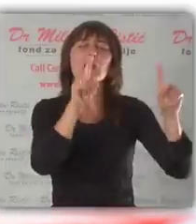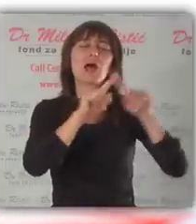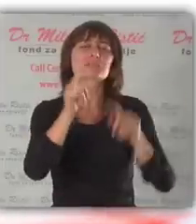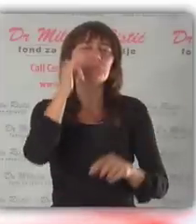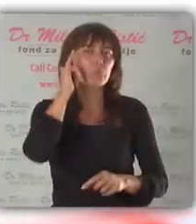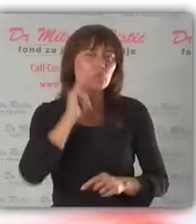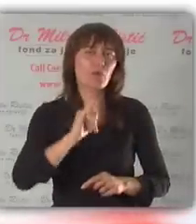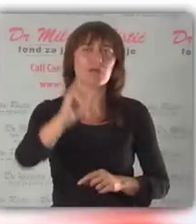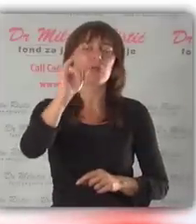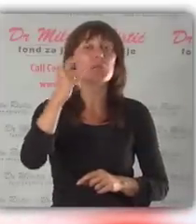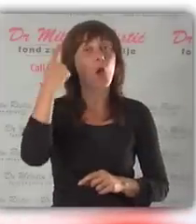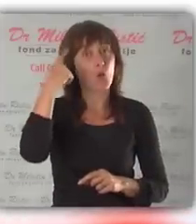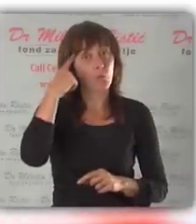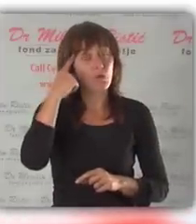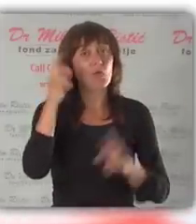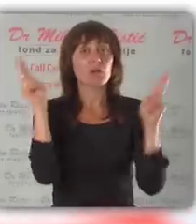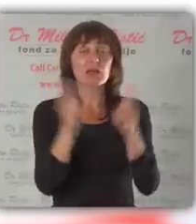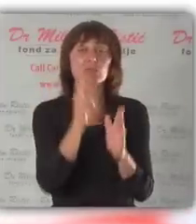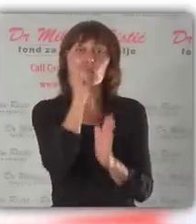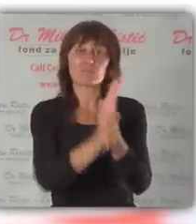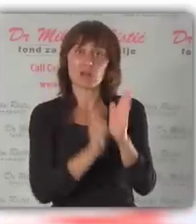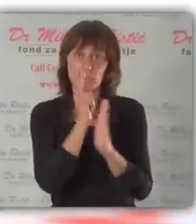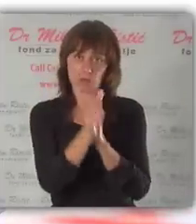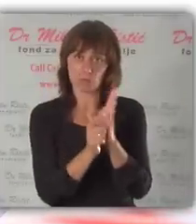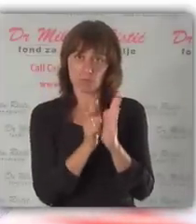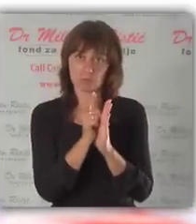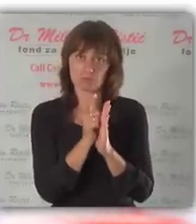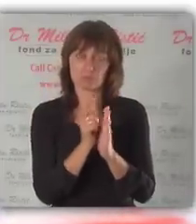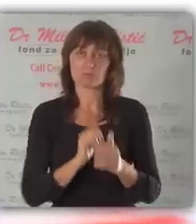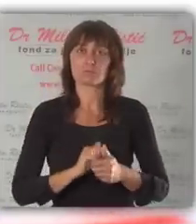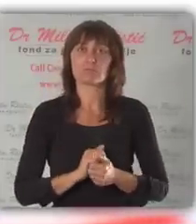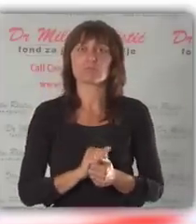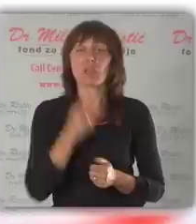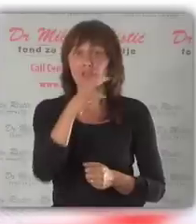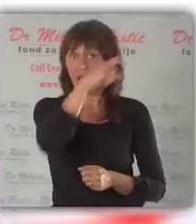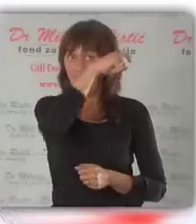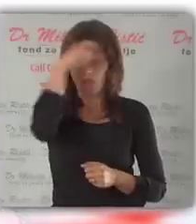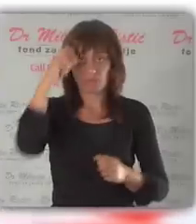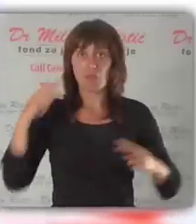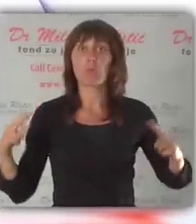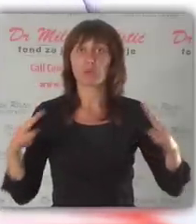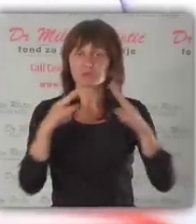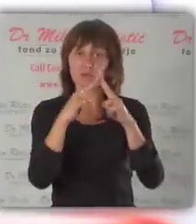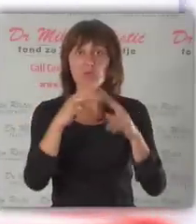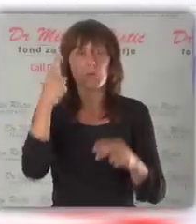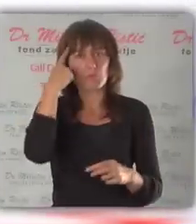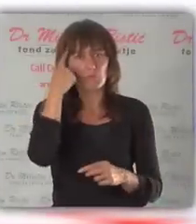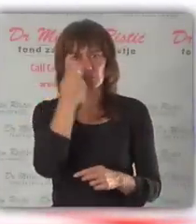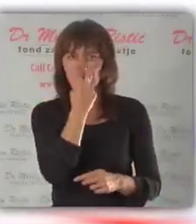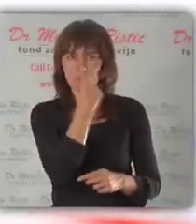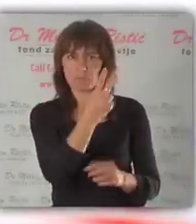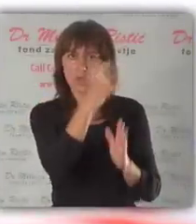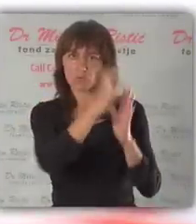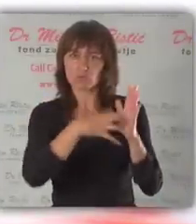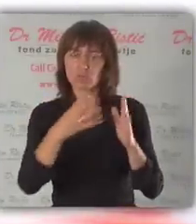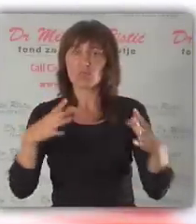raznim putovanjima i uglavnom u kratkom vremenskom periodu. Ta letnja poznanstva su uglavnom